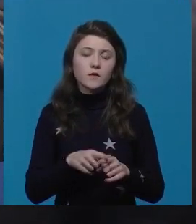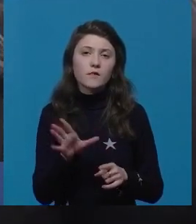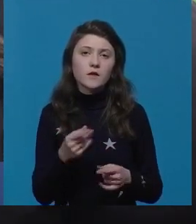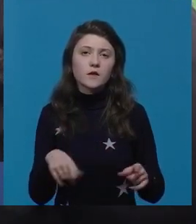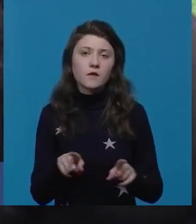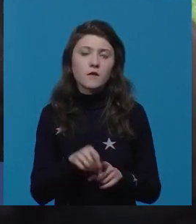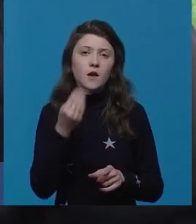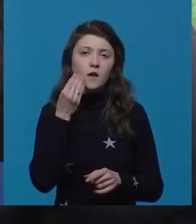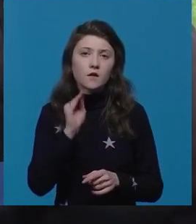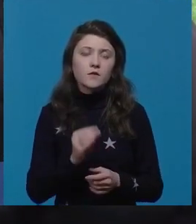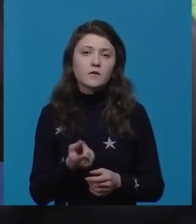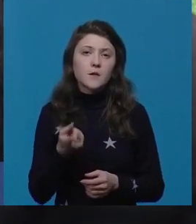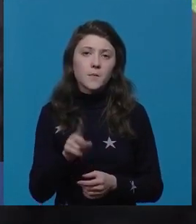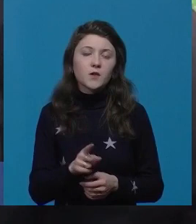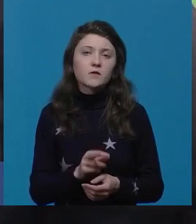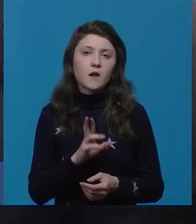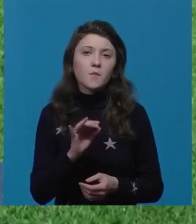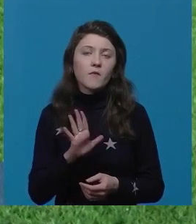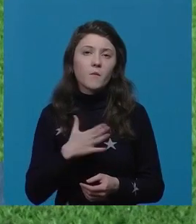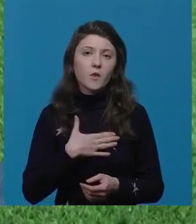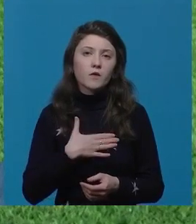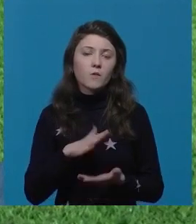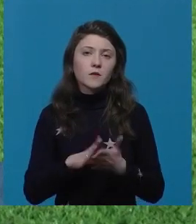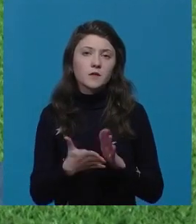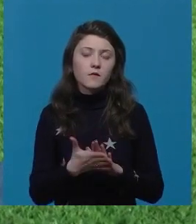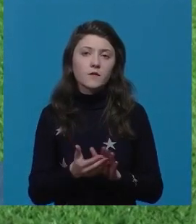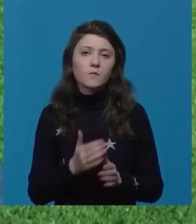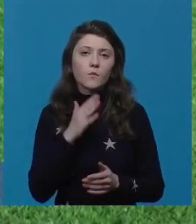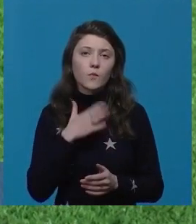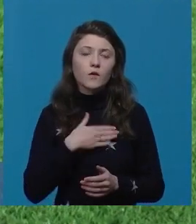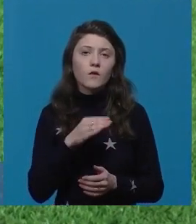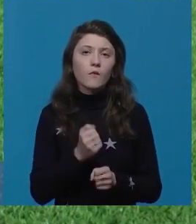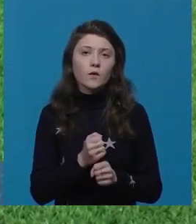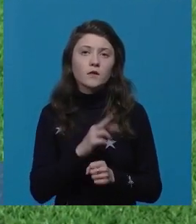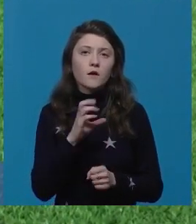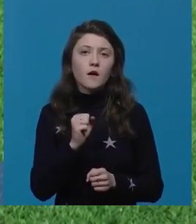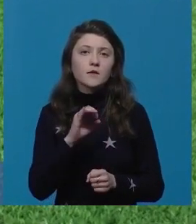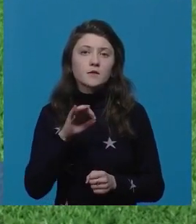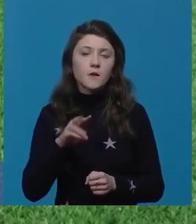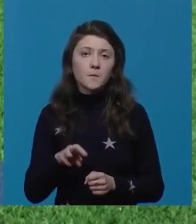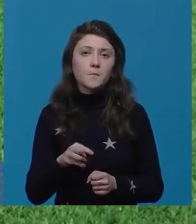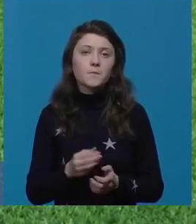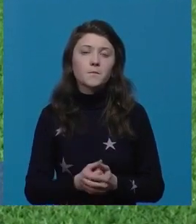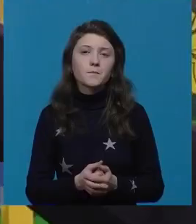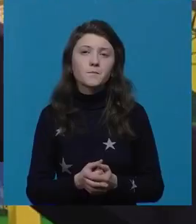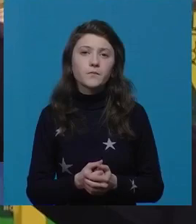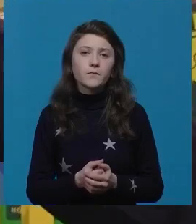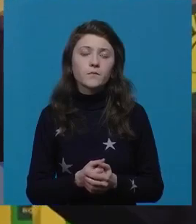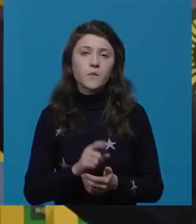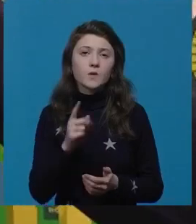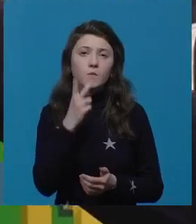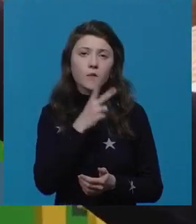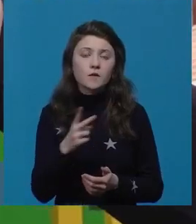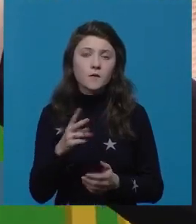краще, тим паче, якби в моїх обставинах. Мої функції як асистента арбітра полягають в тому, щоб фіксувати виходи м'яча